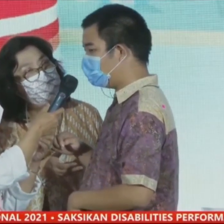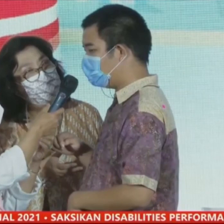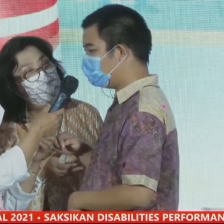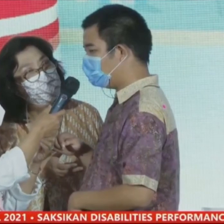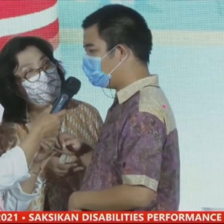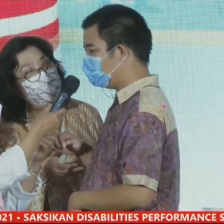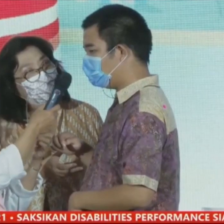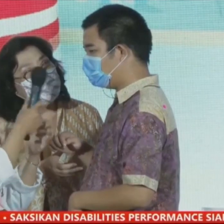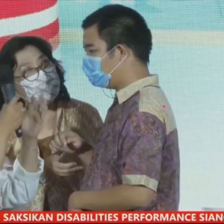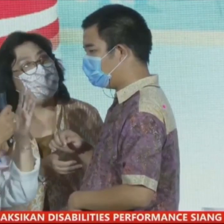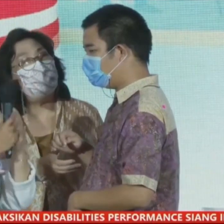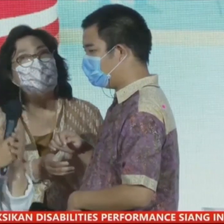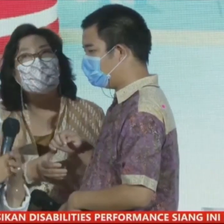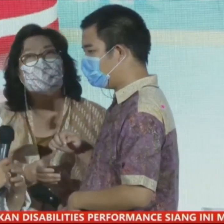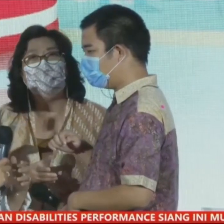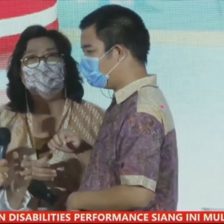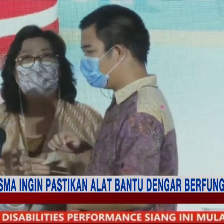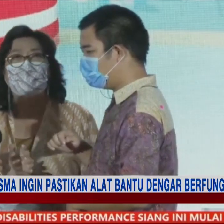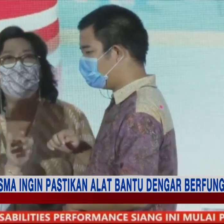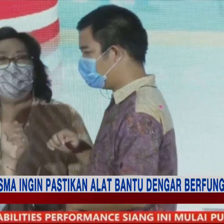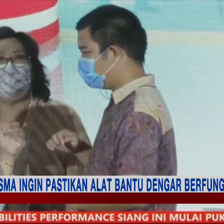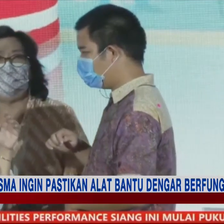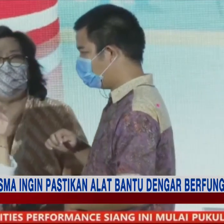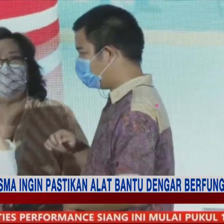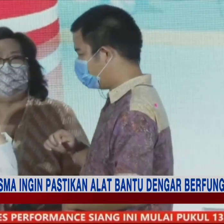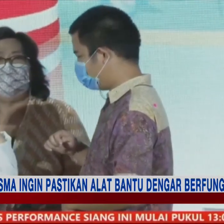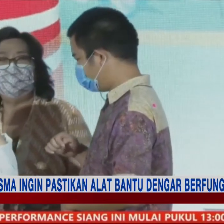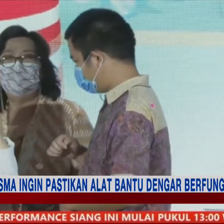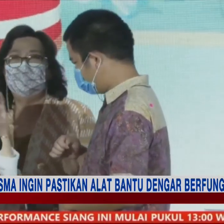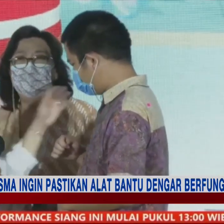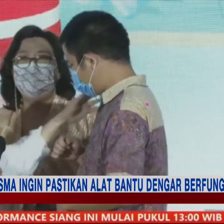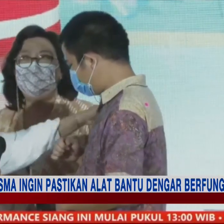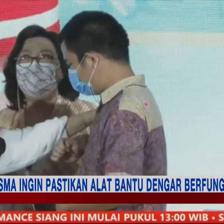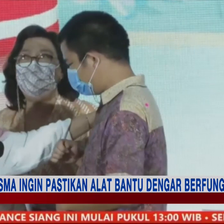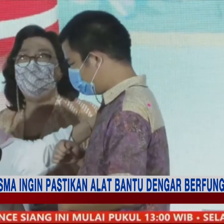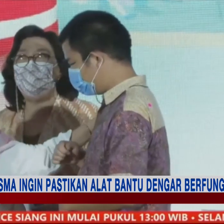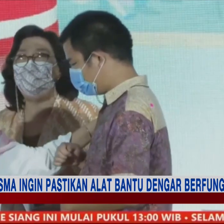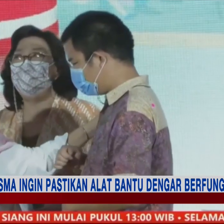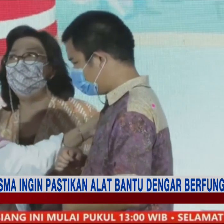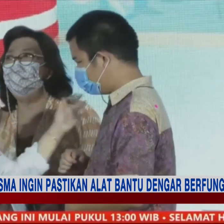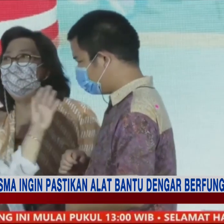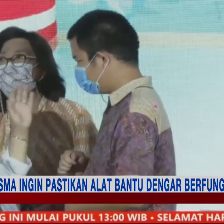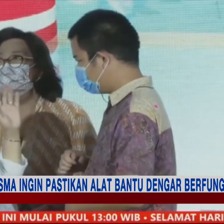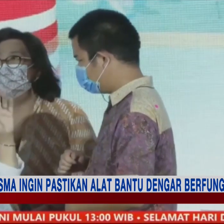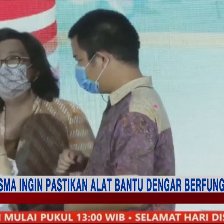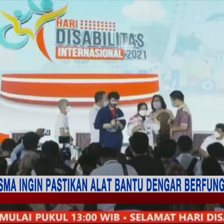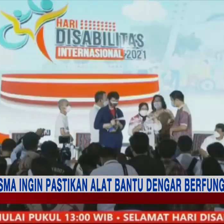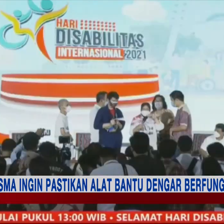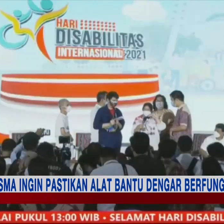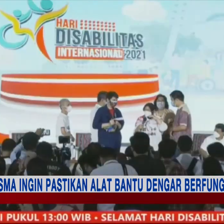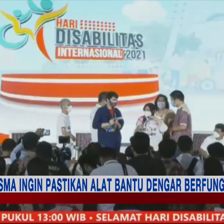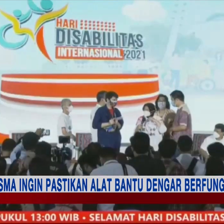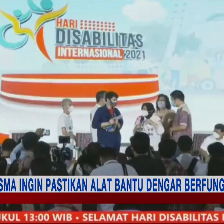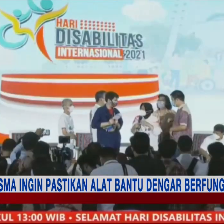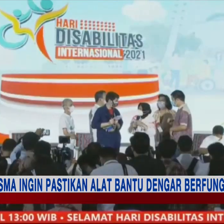Risma pun memberikan penjelasan tentang tata komunikasi yang dilakukan tersebut. Risma ternyata ingin memastikan alat bantu dengar dari Kementerian Sosial berfungsi dengan